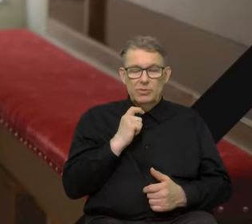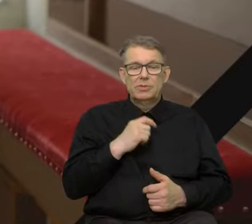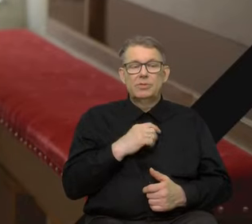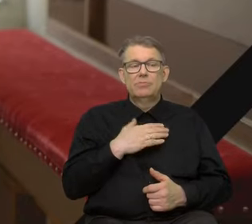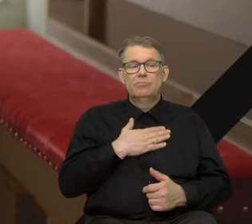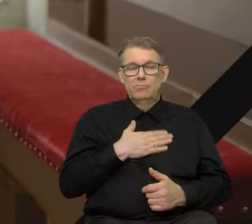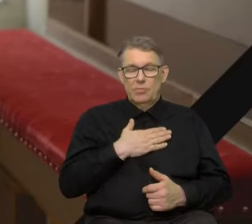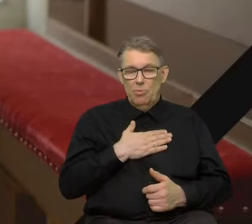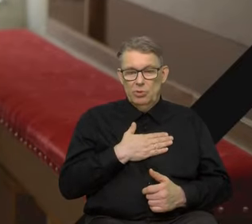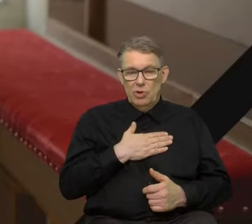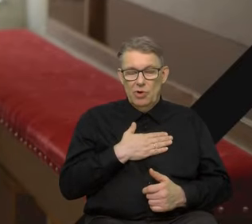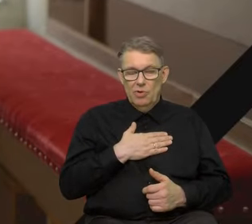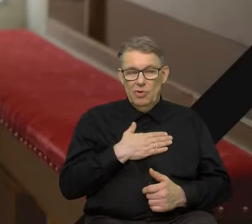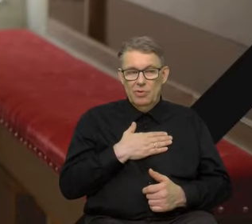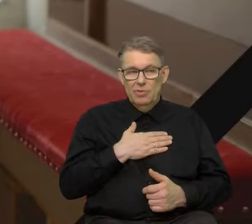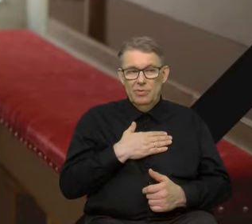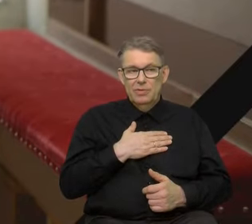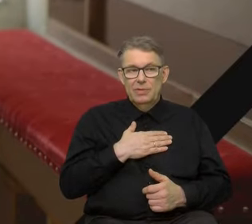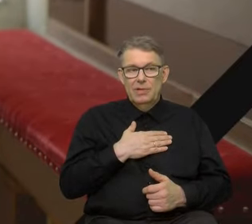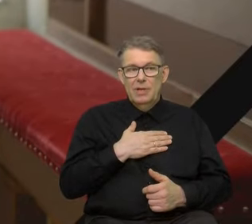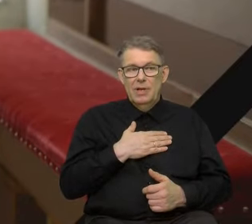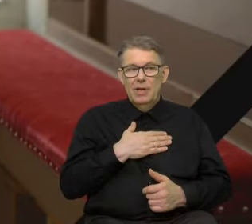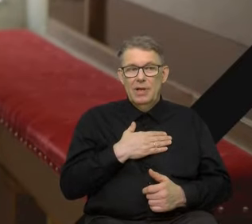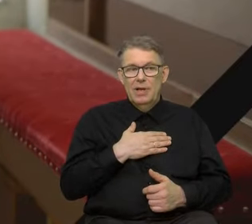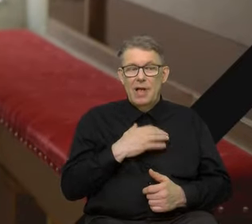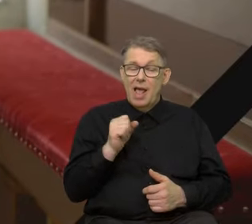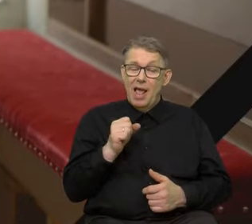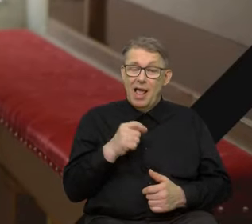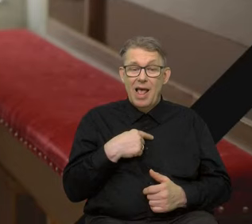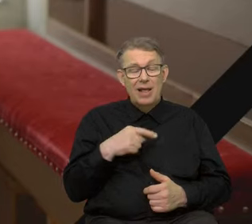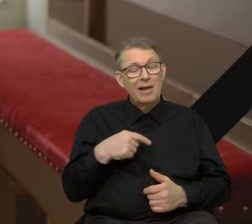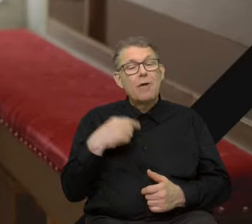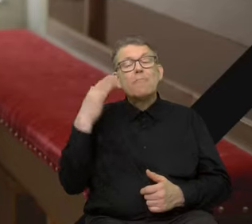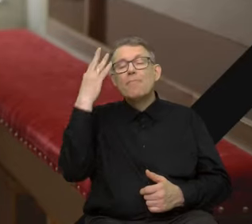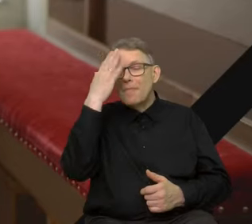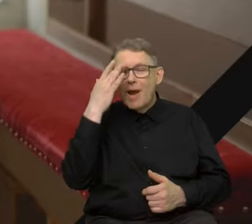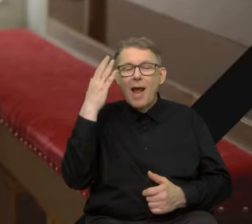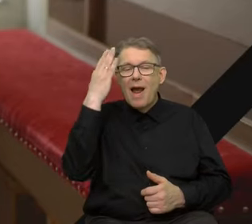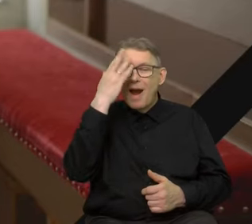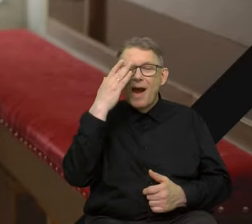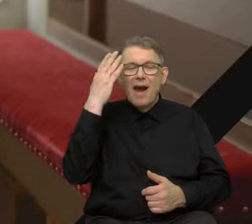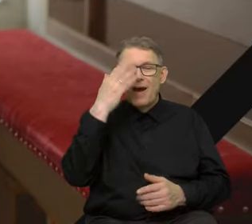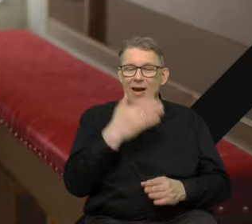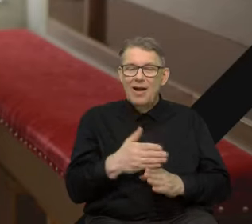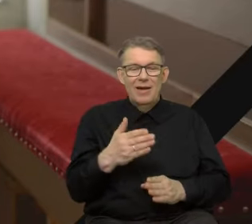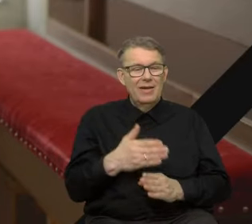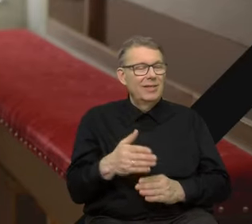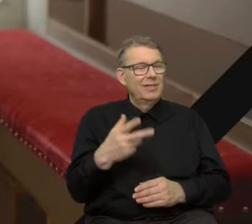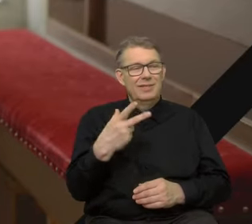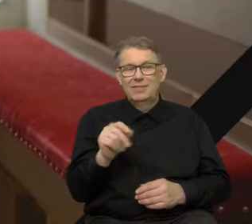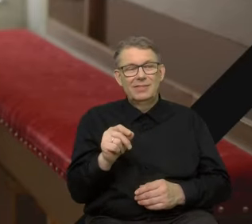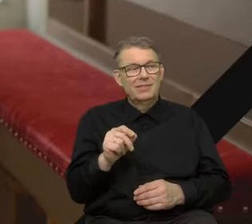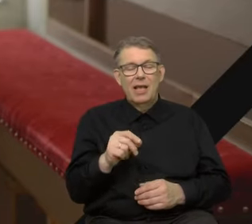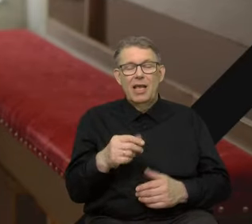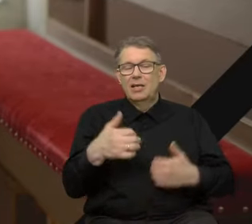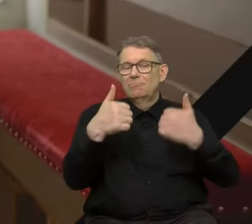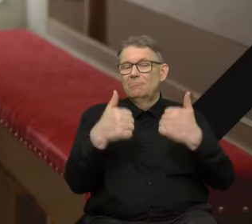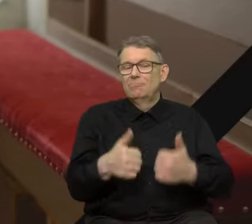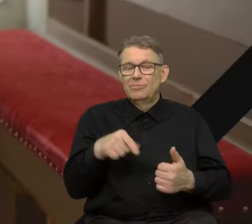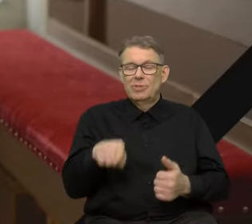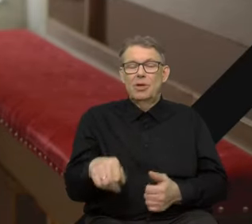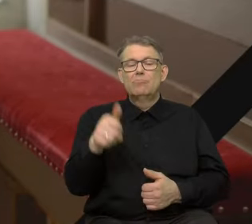ksiądz Michał Sobocko. A nam się marzy, żeby nie zatrzymać się na tej